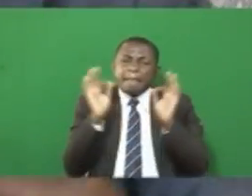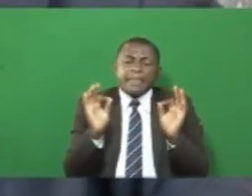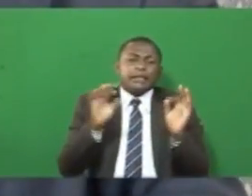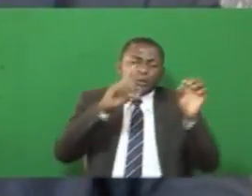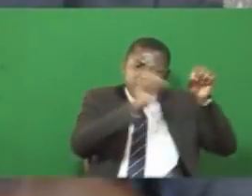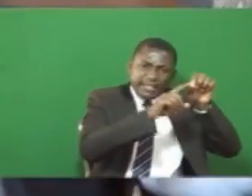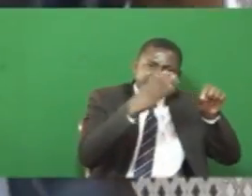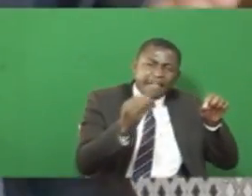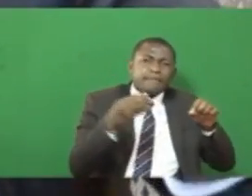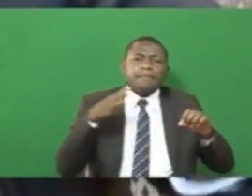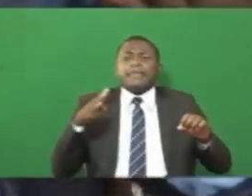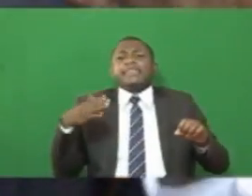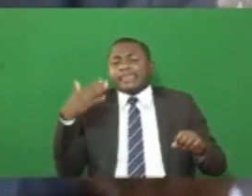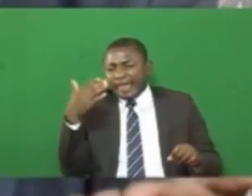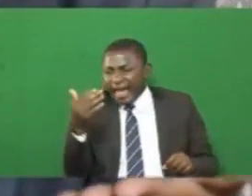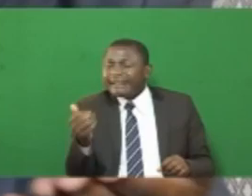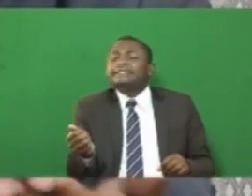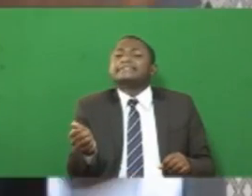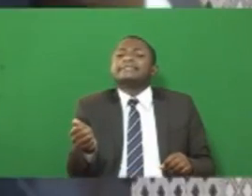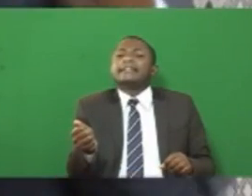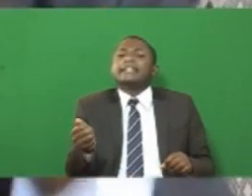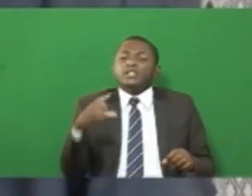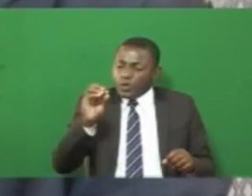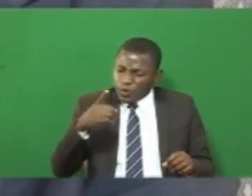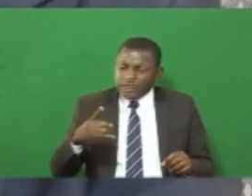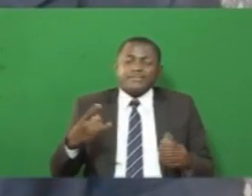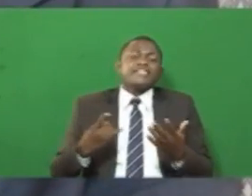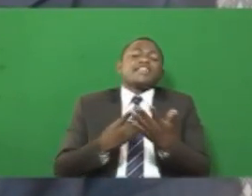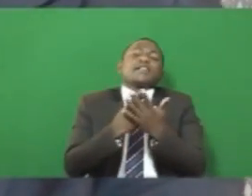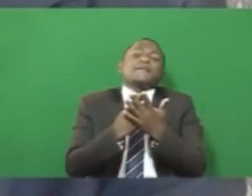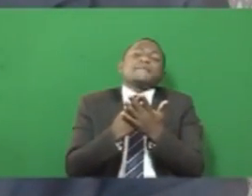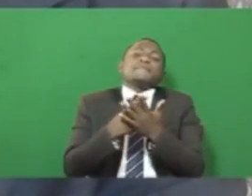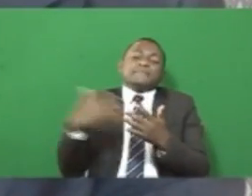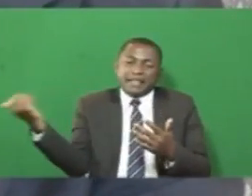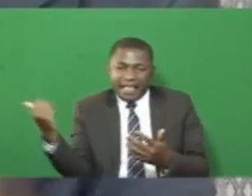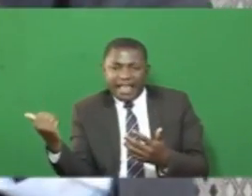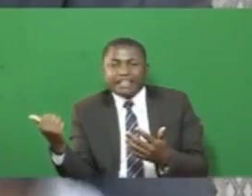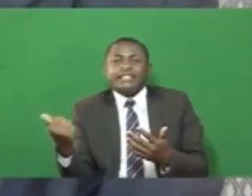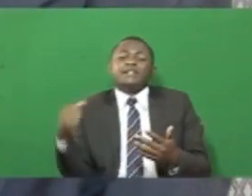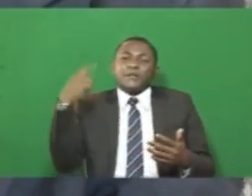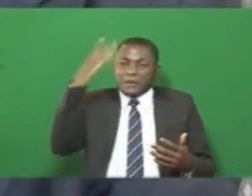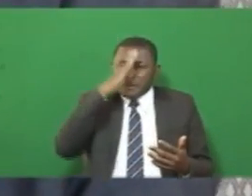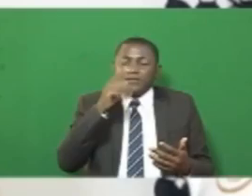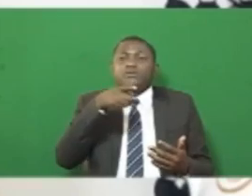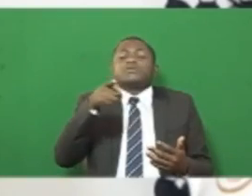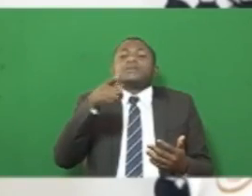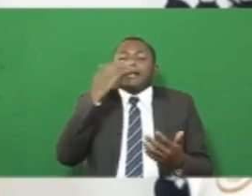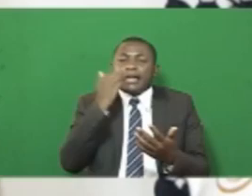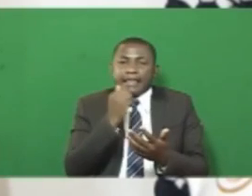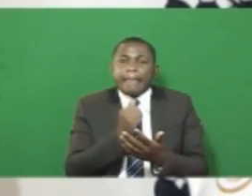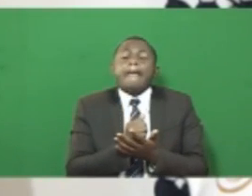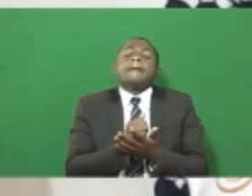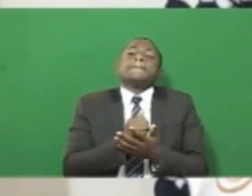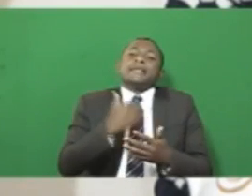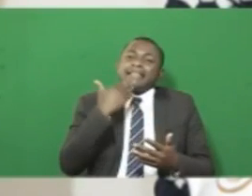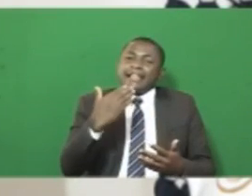ngatikurukure inga isitiri kupapa chena pfungwa dziri mubhaibheri dzenyu ngadzoyo kwatiri vateereri dai Mwari akukomborerai tinotenda